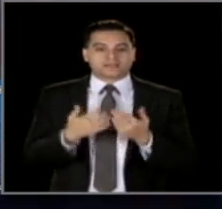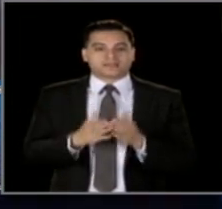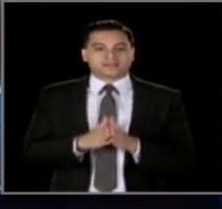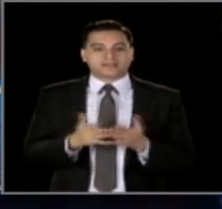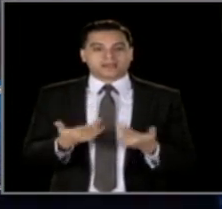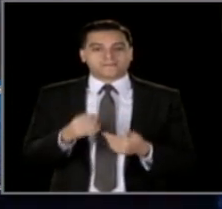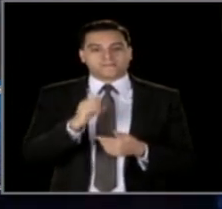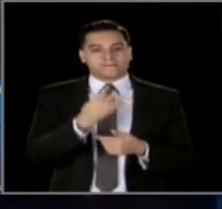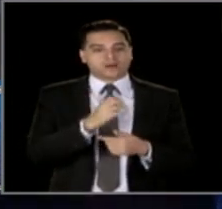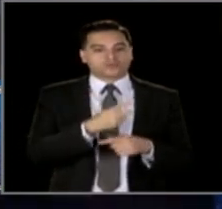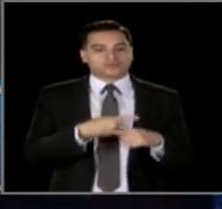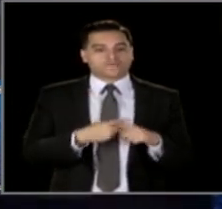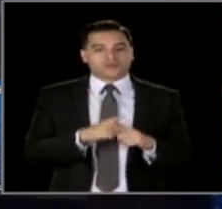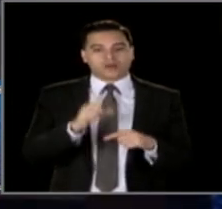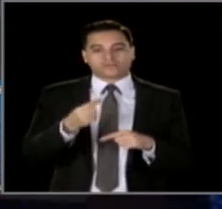كام؟